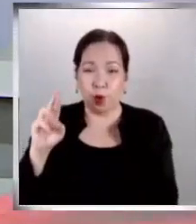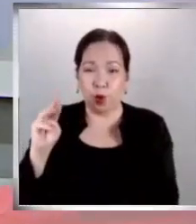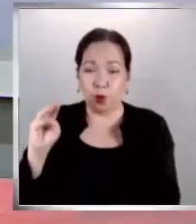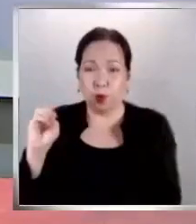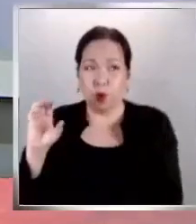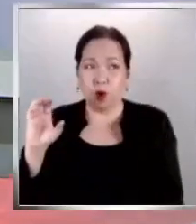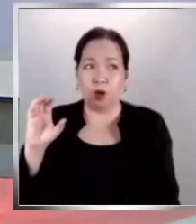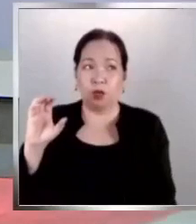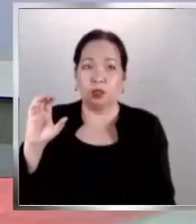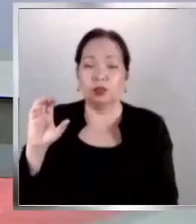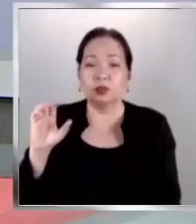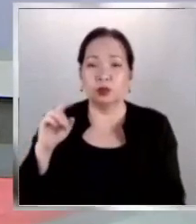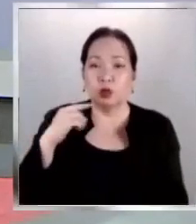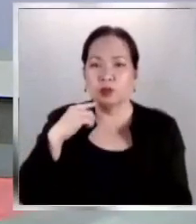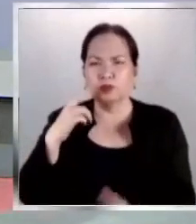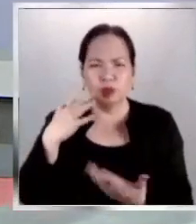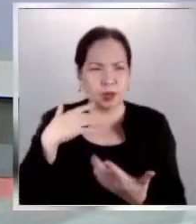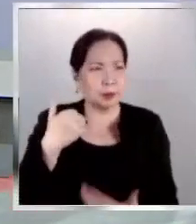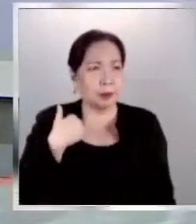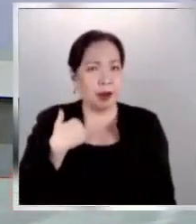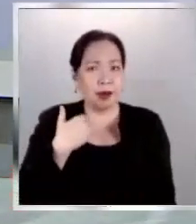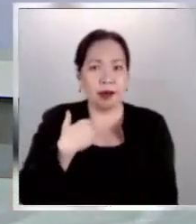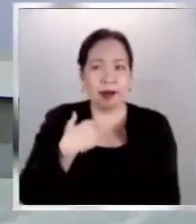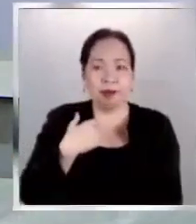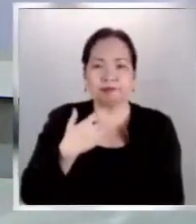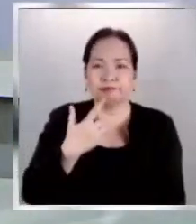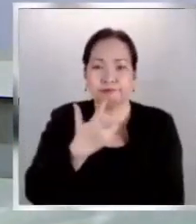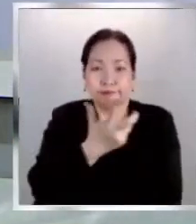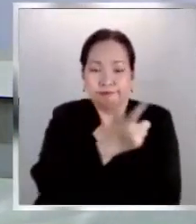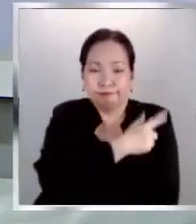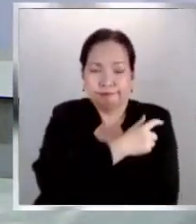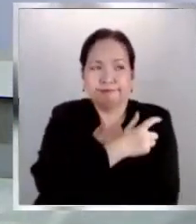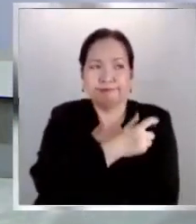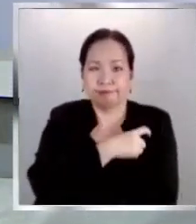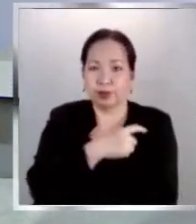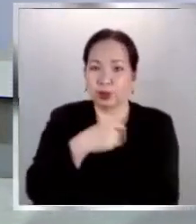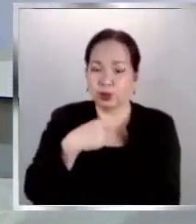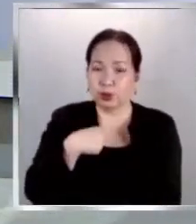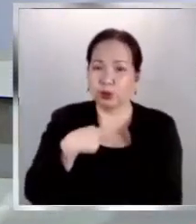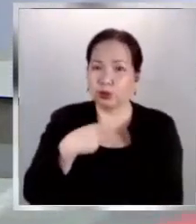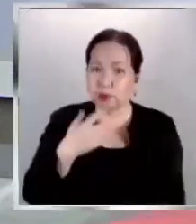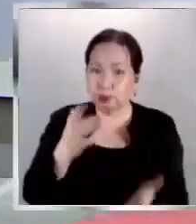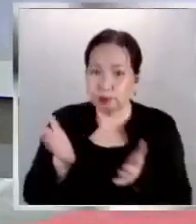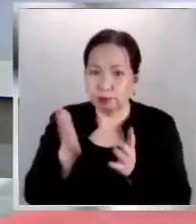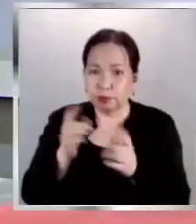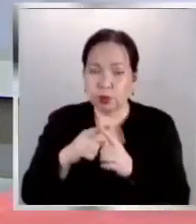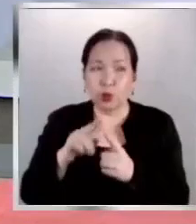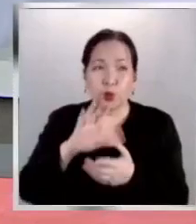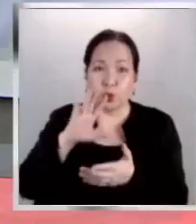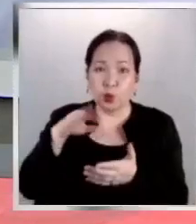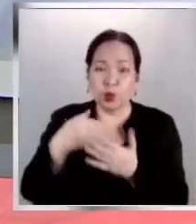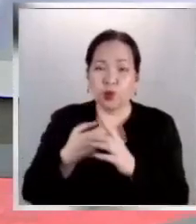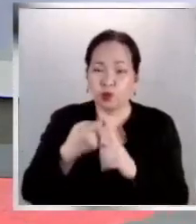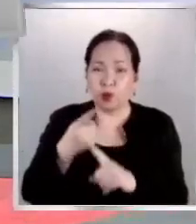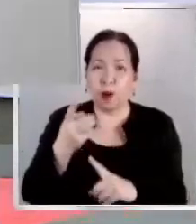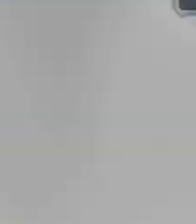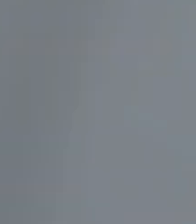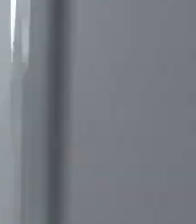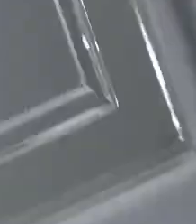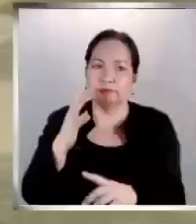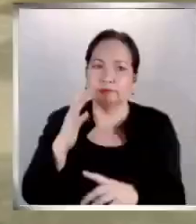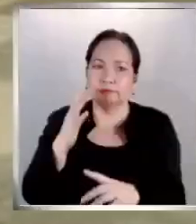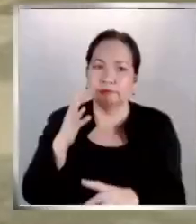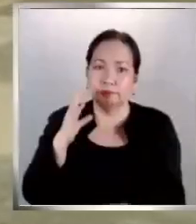Binigyan din ng Pangulo ang pagpapahalaga ng administrasyon sa mga veterano ng digmaan. Nakatutok si June